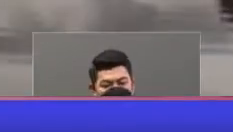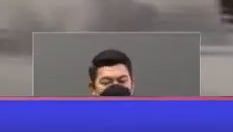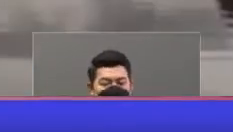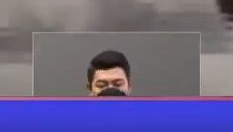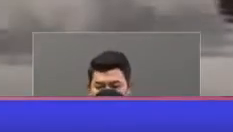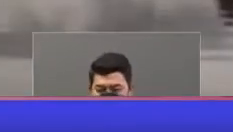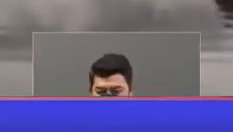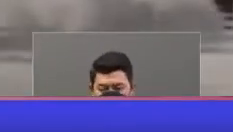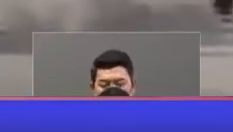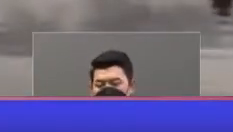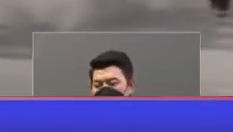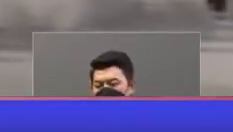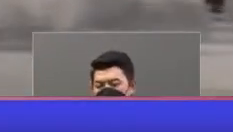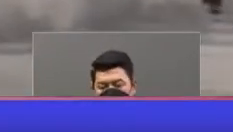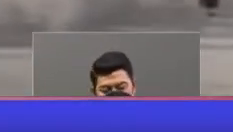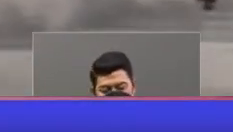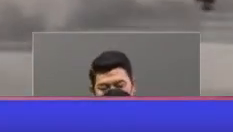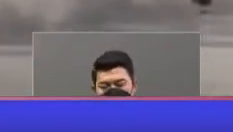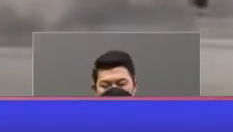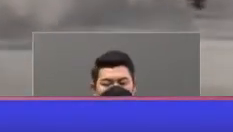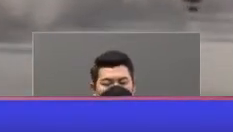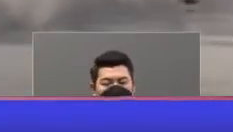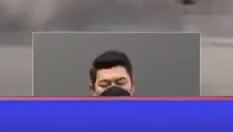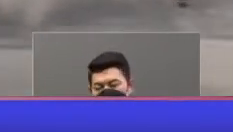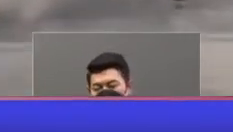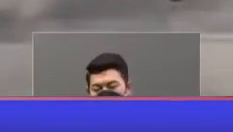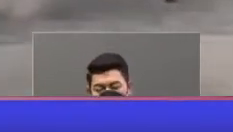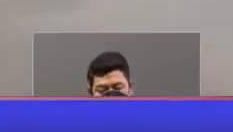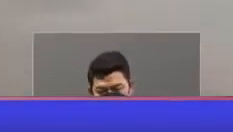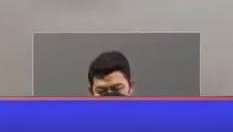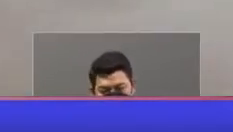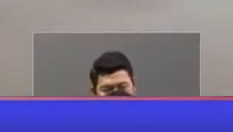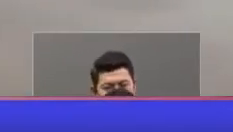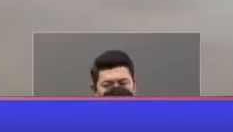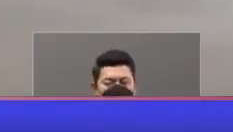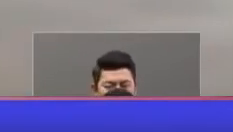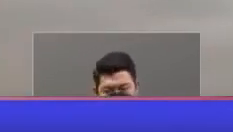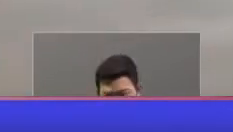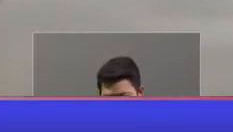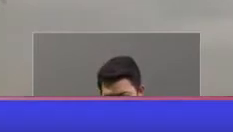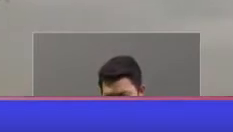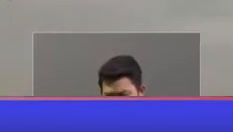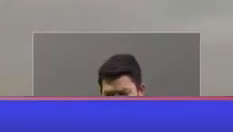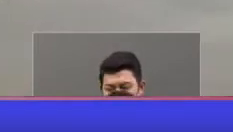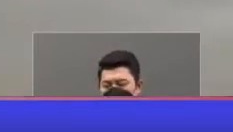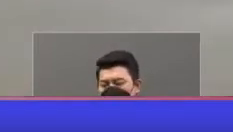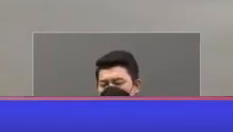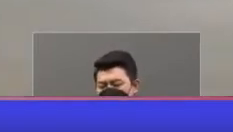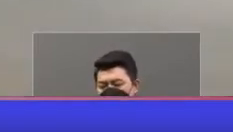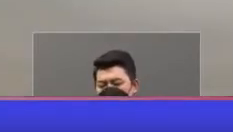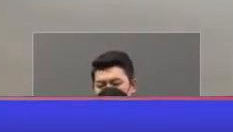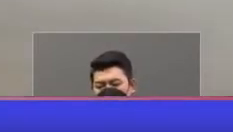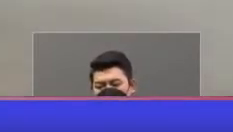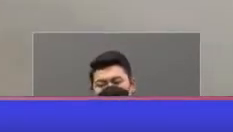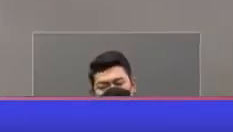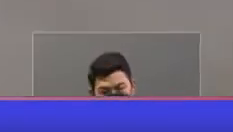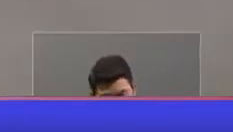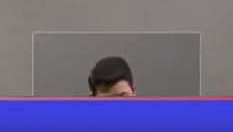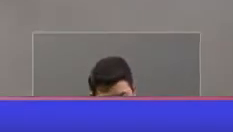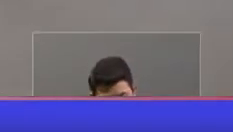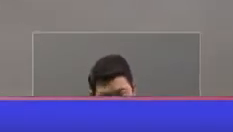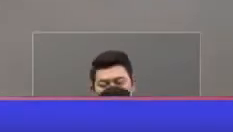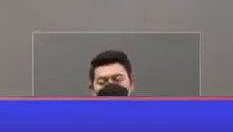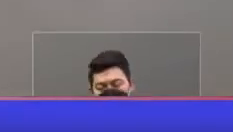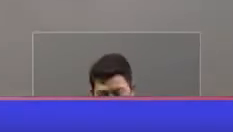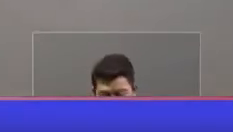คะ 1,340 บาทต่อไร ่ พืชไร่และพืชผัก 1,980 บาทต่อไร่